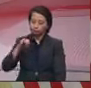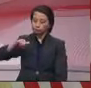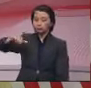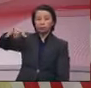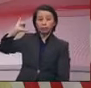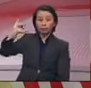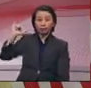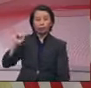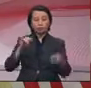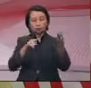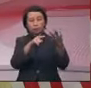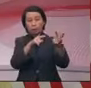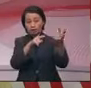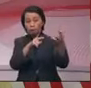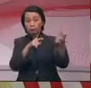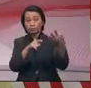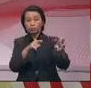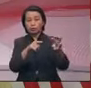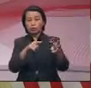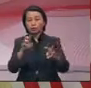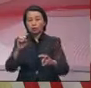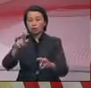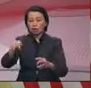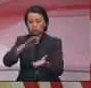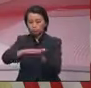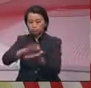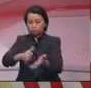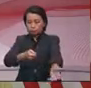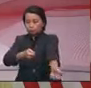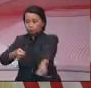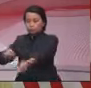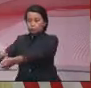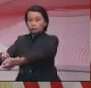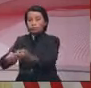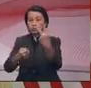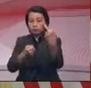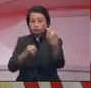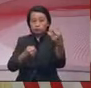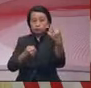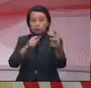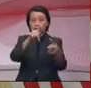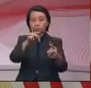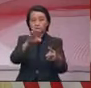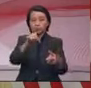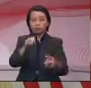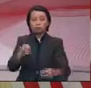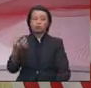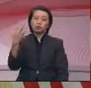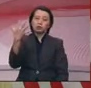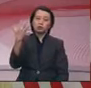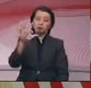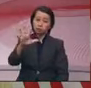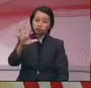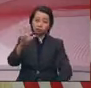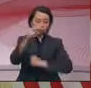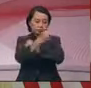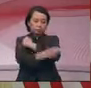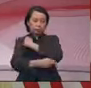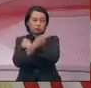sebanyak 16 operasi sanitasi yang meliputi 12 zon di 5 buah